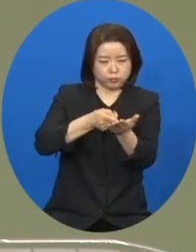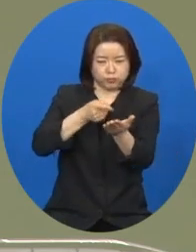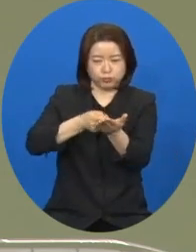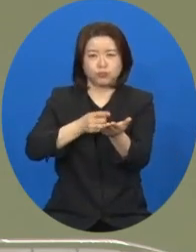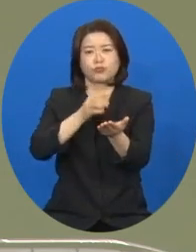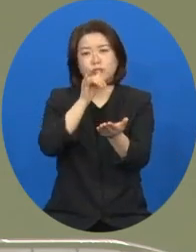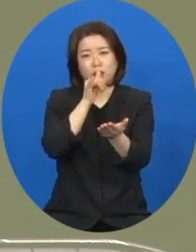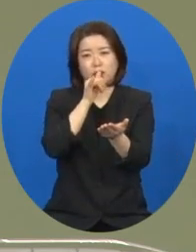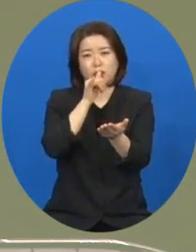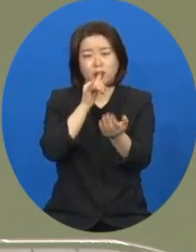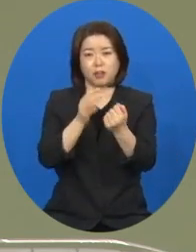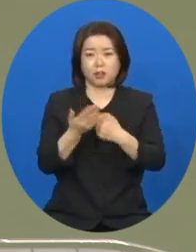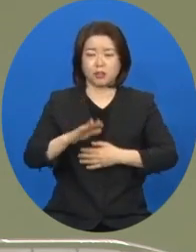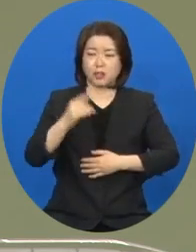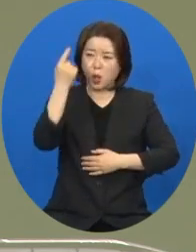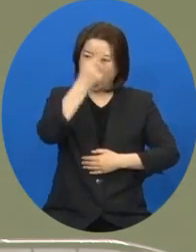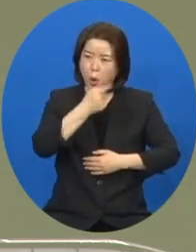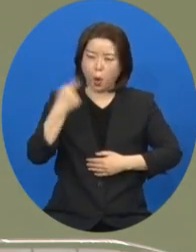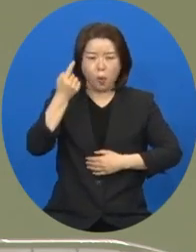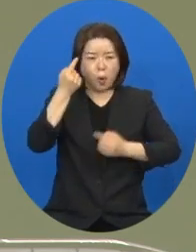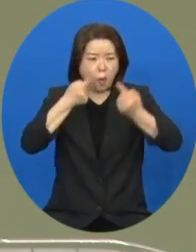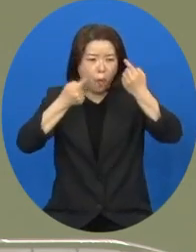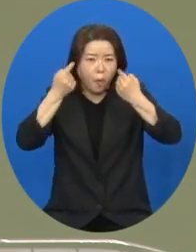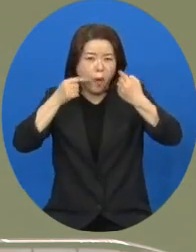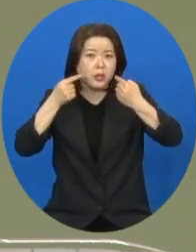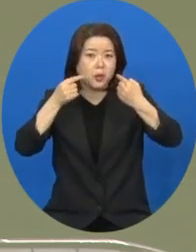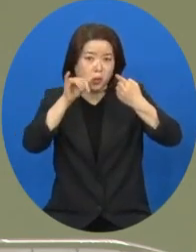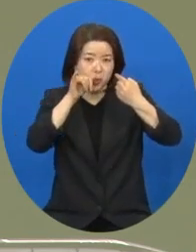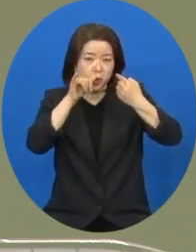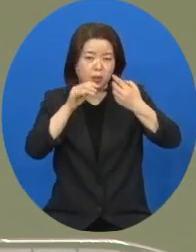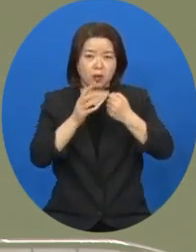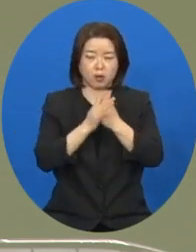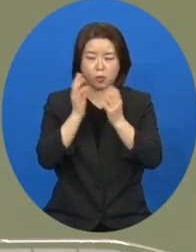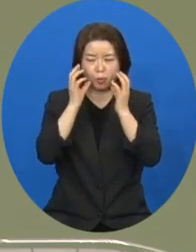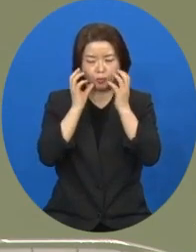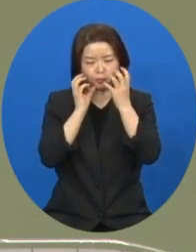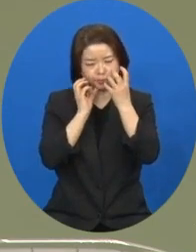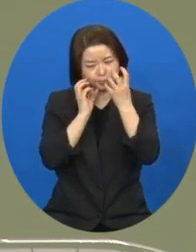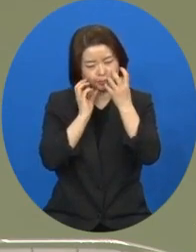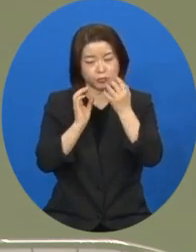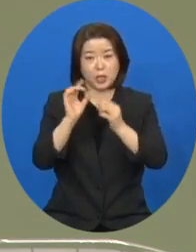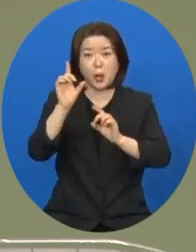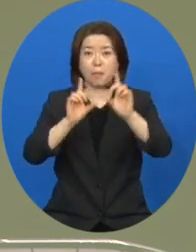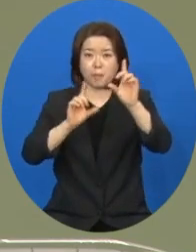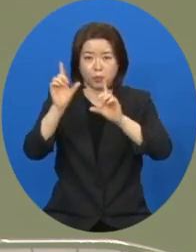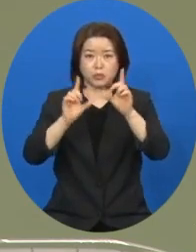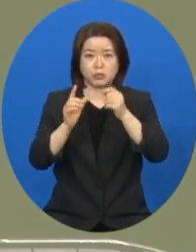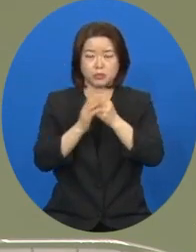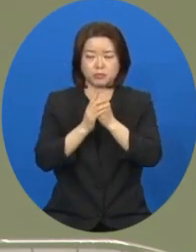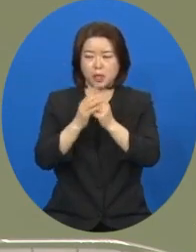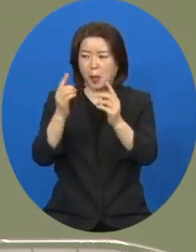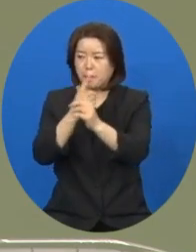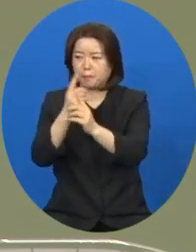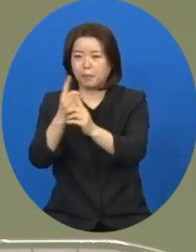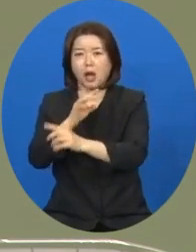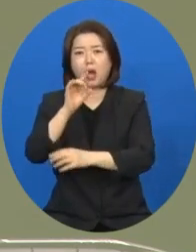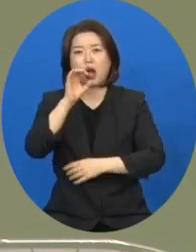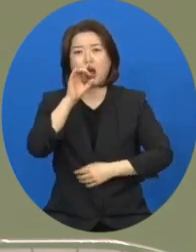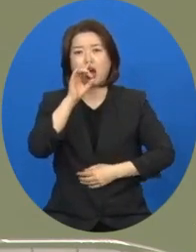했는데 이 얼굴에 난 상처 그리고 얼굴이 찌그러진 이 외양이 고쳐지지 않는